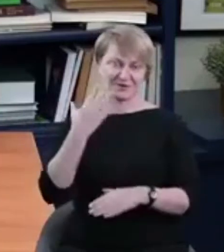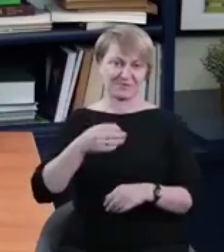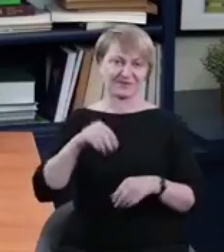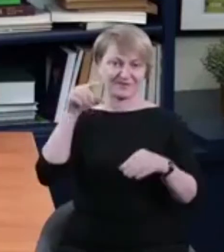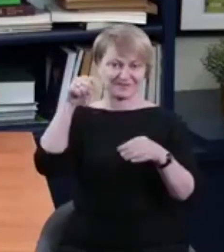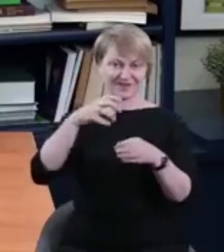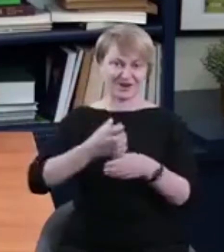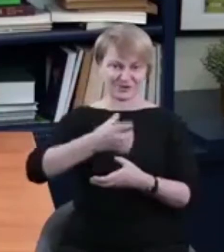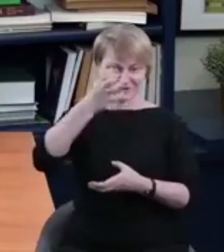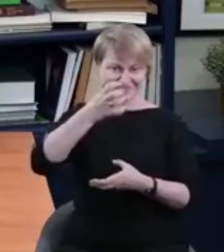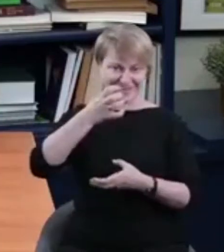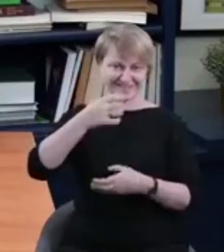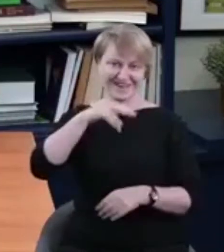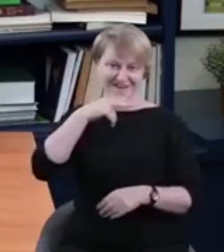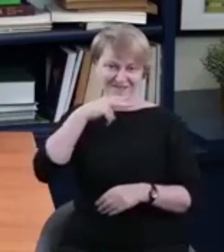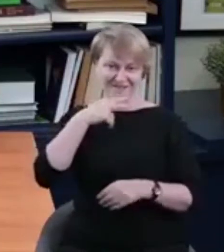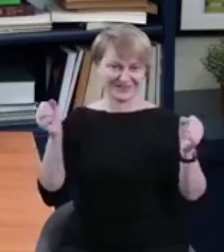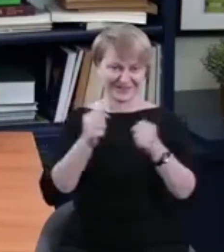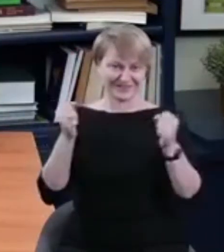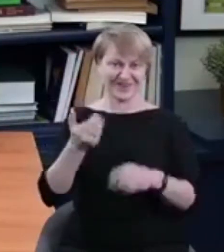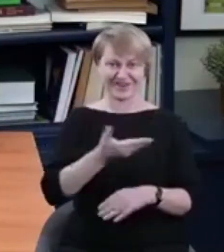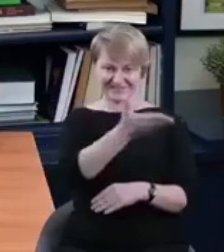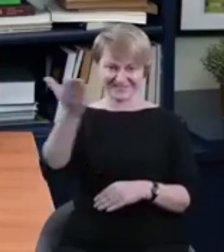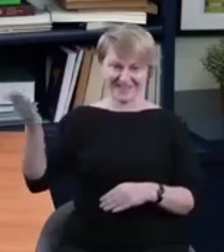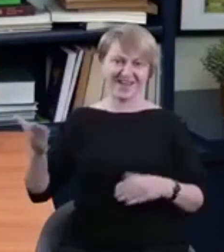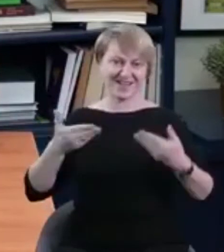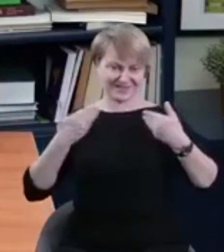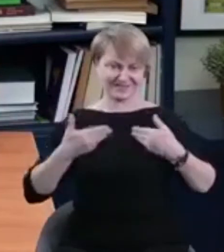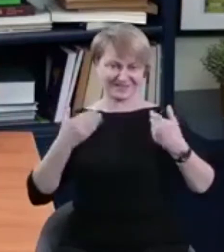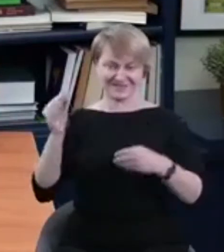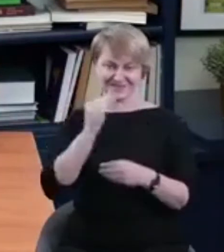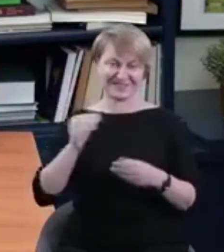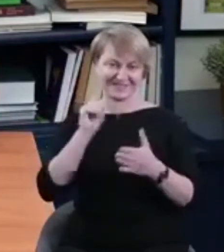szklanka zimnej wody wasze zdrowie jeszcze raz